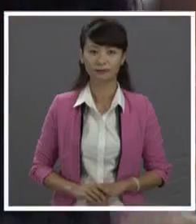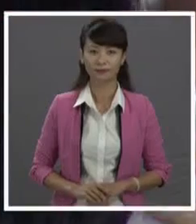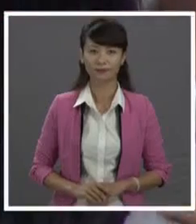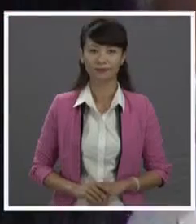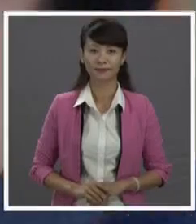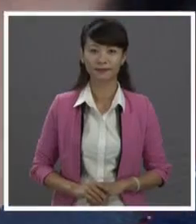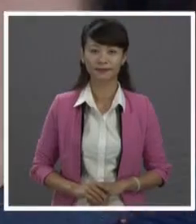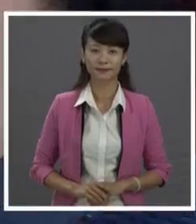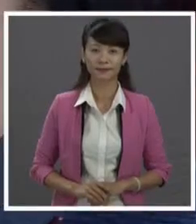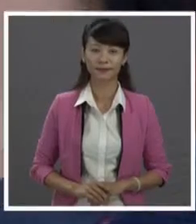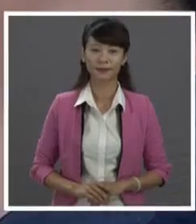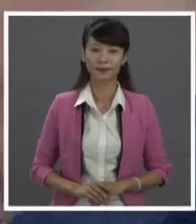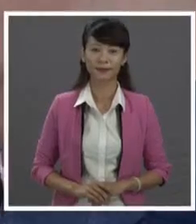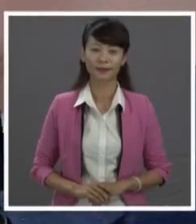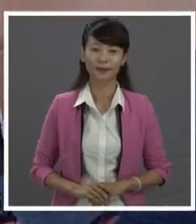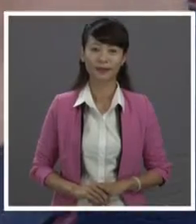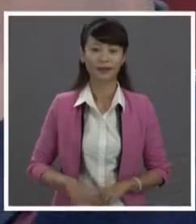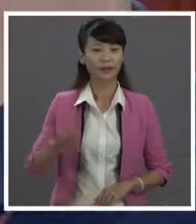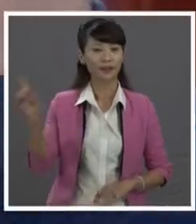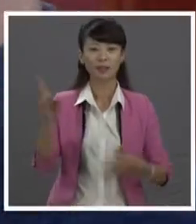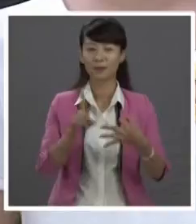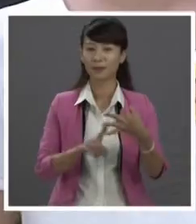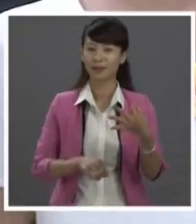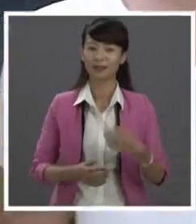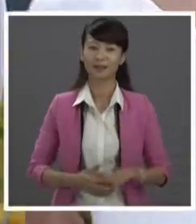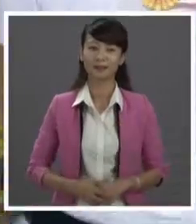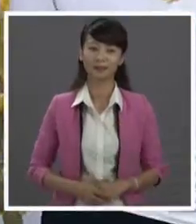说半天你依然不是人。 他的名字我觉得应该叫。